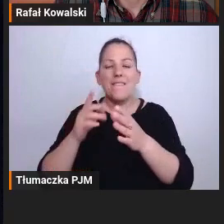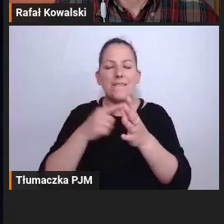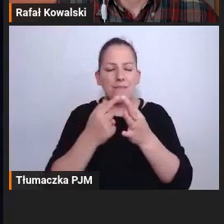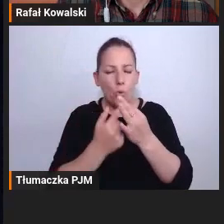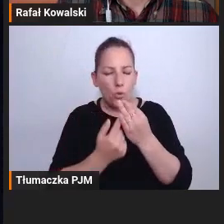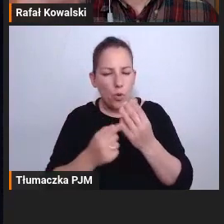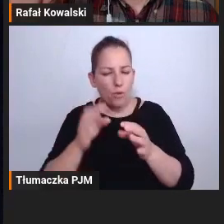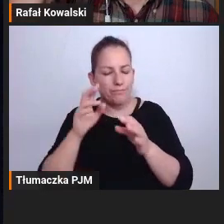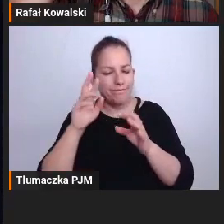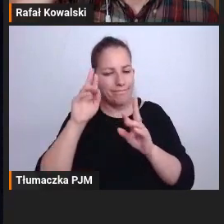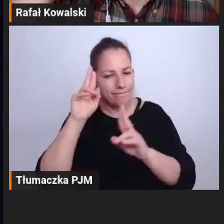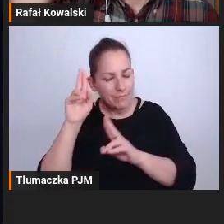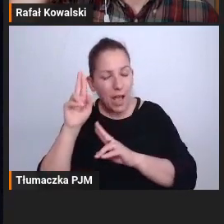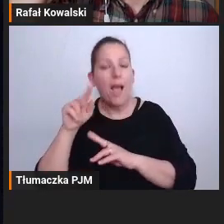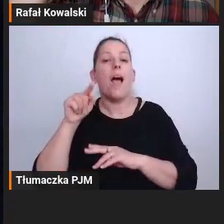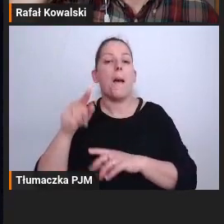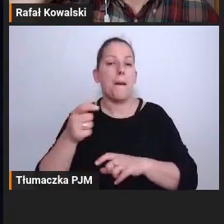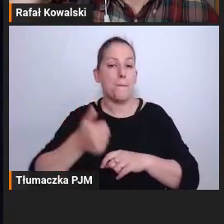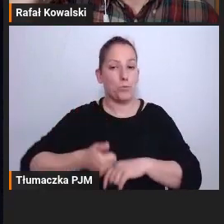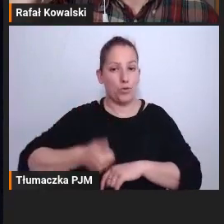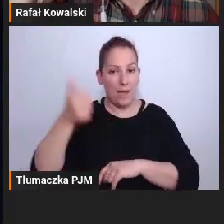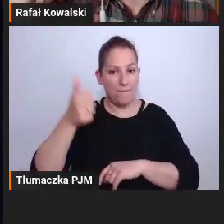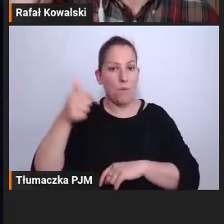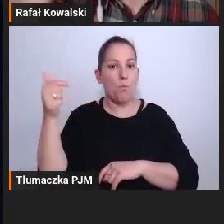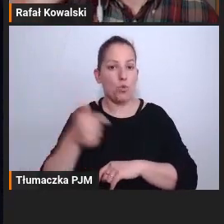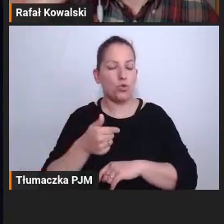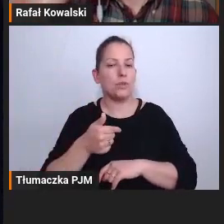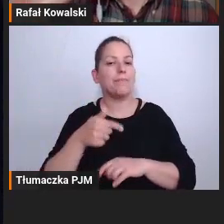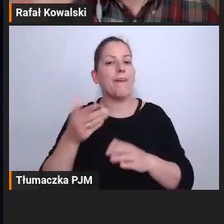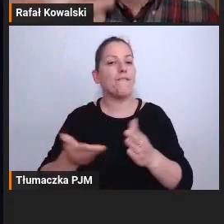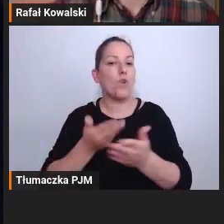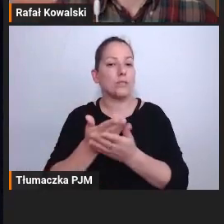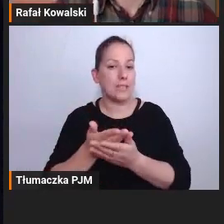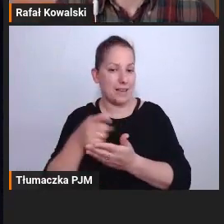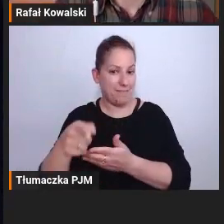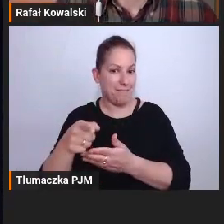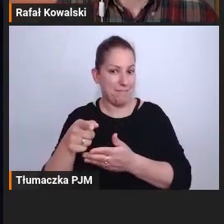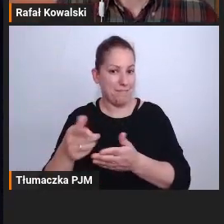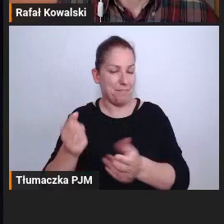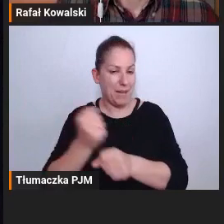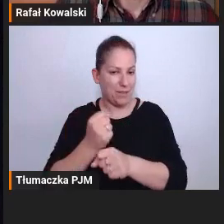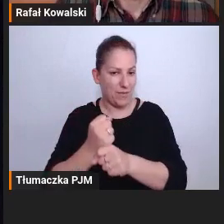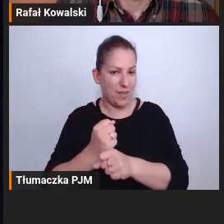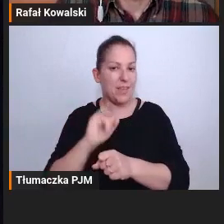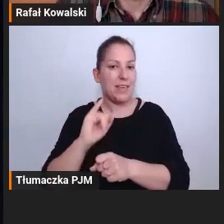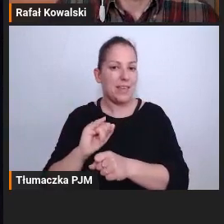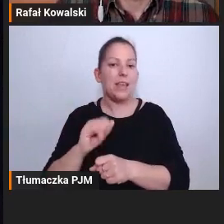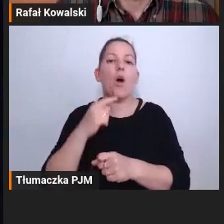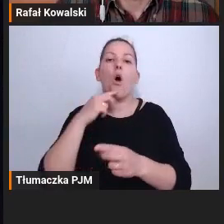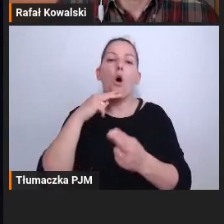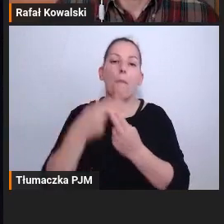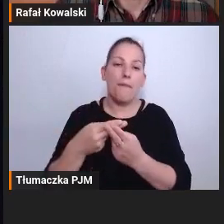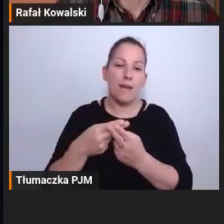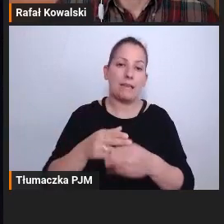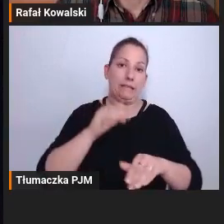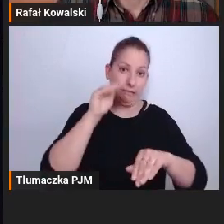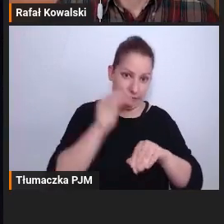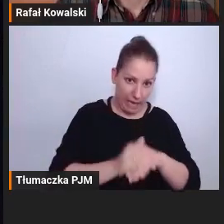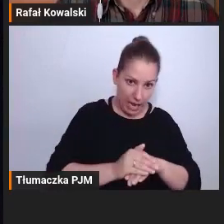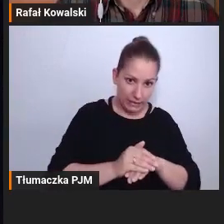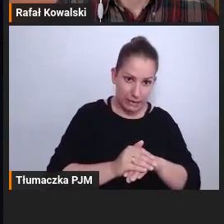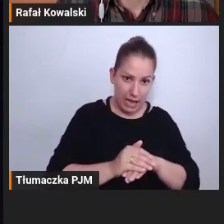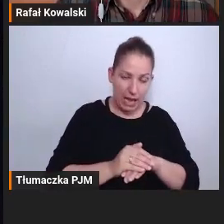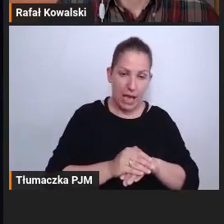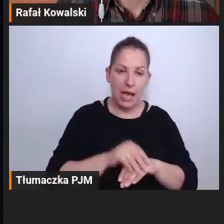kwestie, pracodawca musi rozpatrzeć wniosek pracownika i pracownikowi odpowiedzieć, czy zgadza się